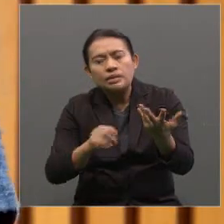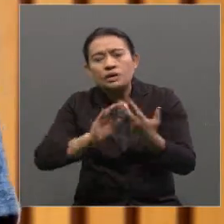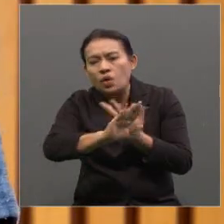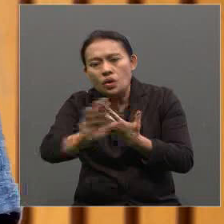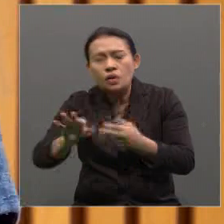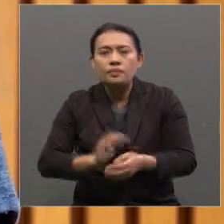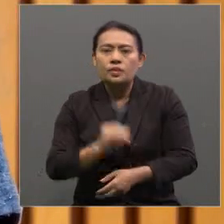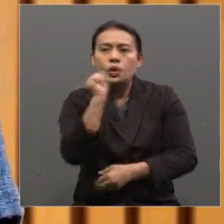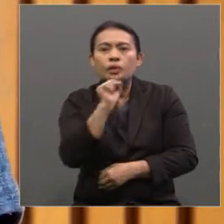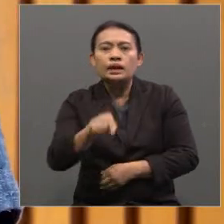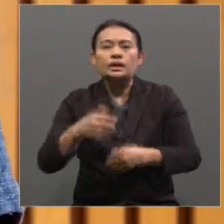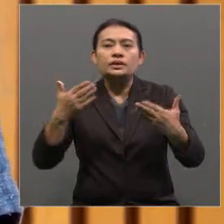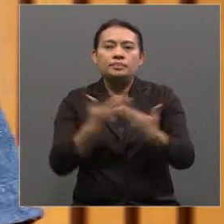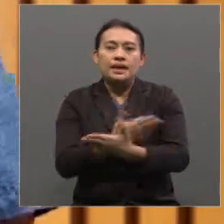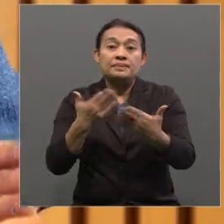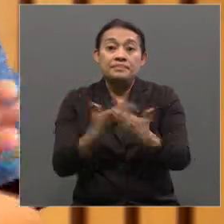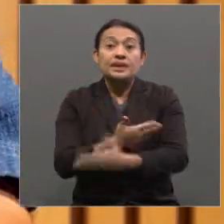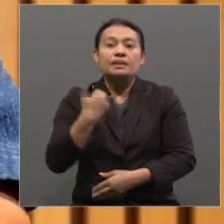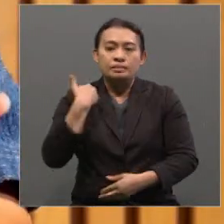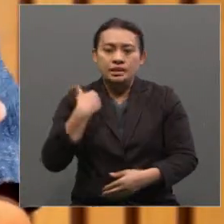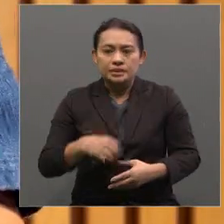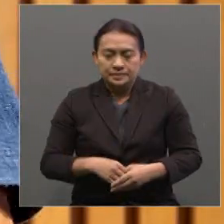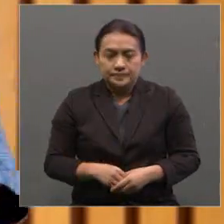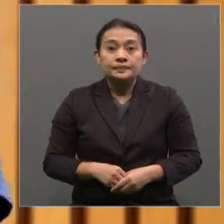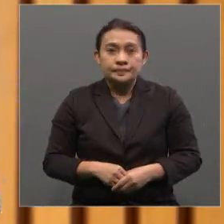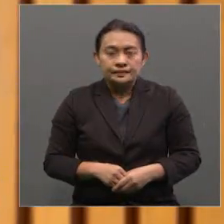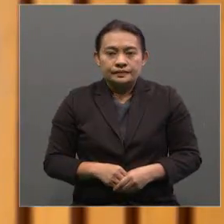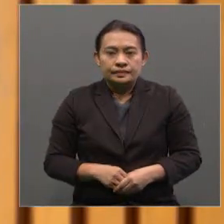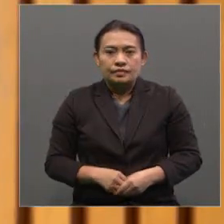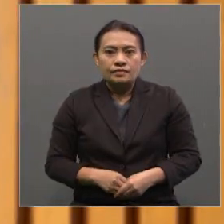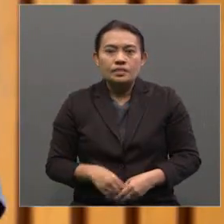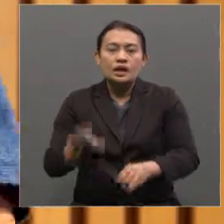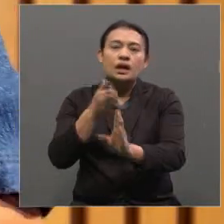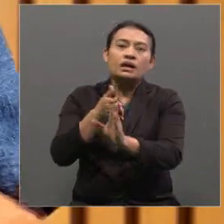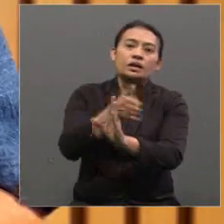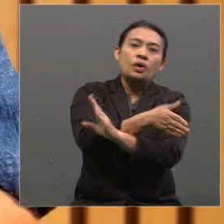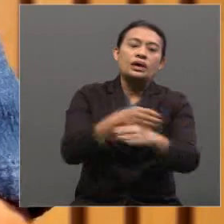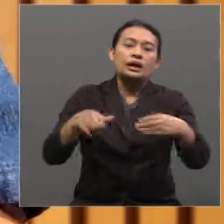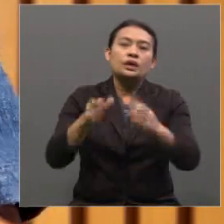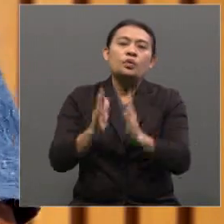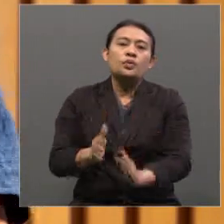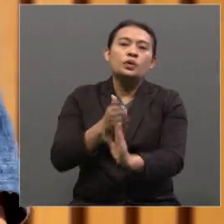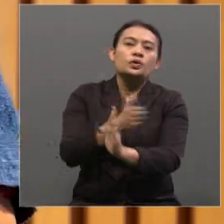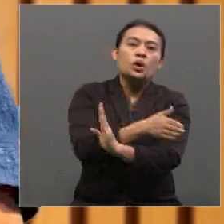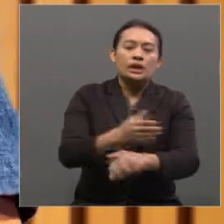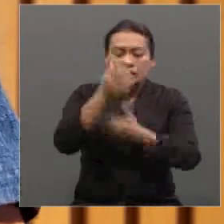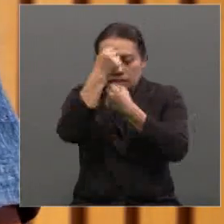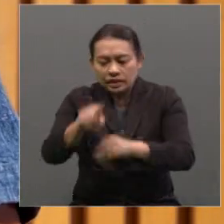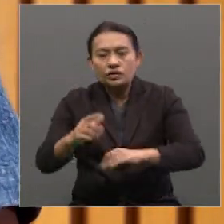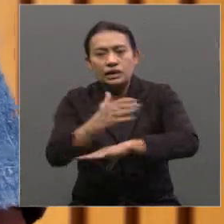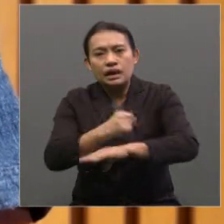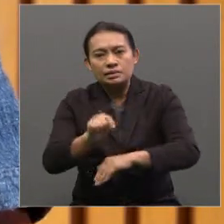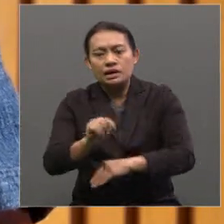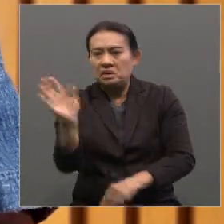รกิจเพลงมันก็เปลี่ยนไปใช่ไหมครับเพราะนั้นจะบอกว่าคนรุ่นก่อนหน้านี้เนี่ยนะครับไม่สนใจการเมืองเนี่ยผมยืนยันว่าไม่